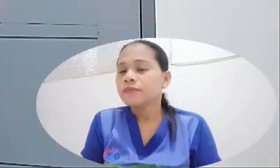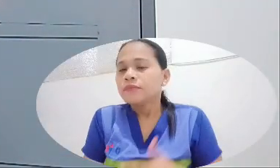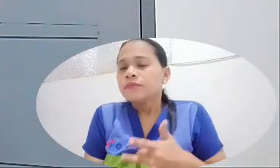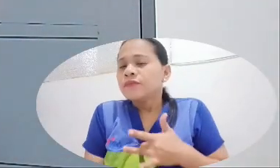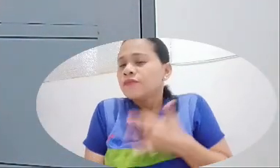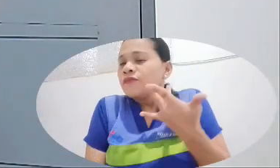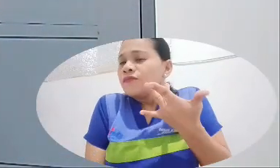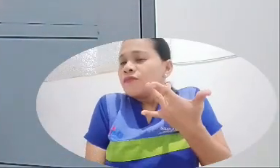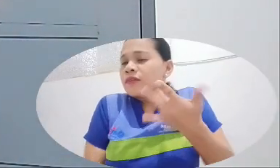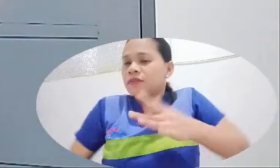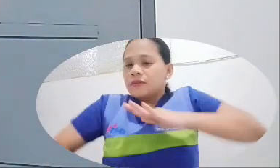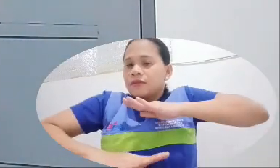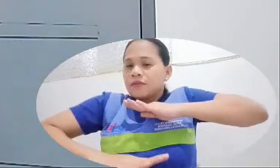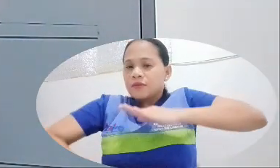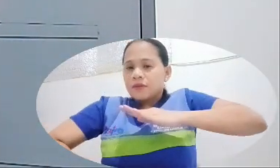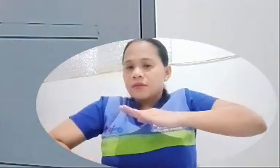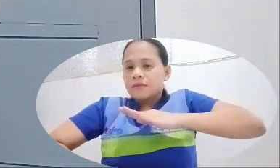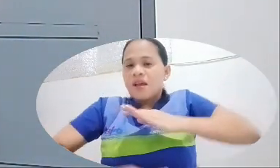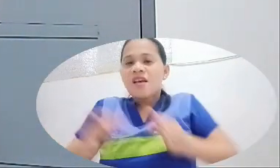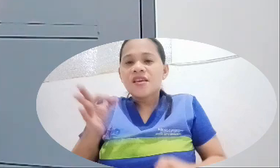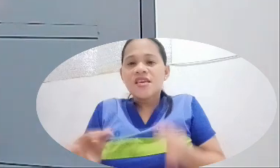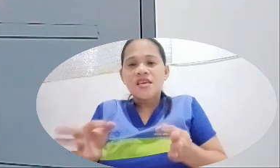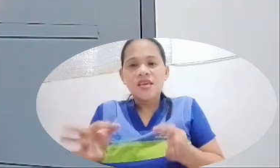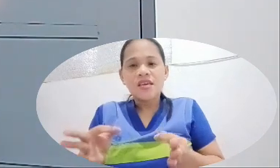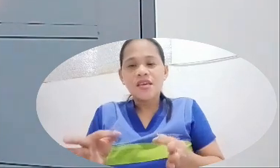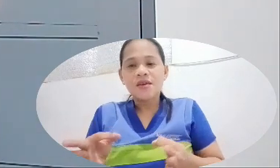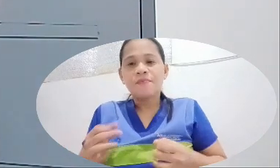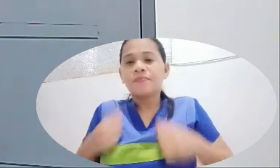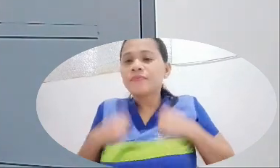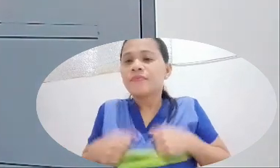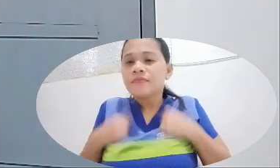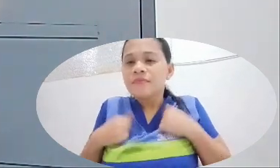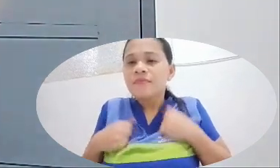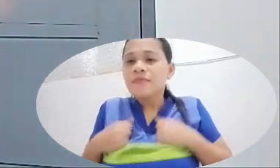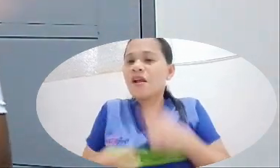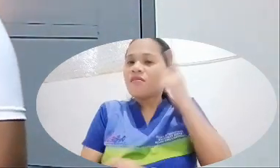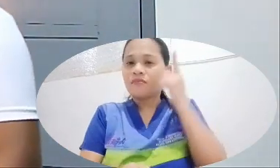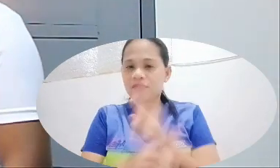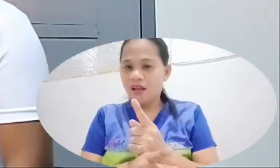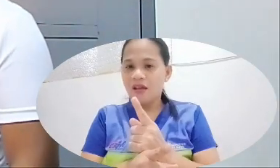Sarap sa pakiramdam. Ganito pala kapag nakaligo ng maayos.